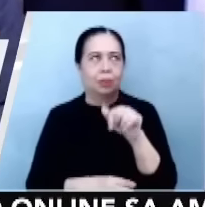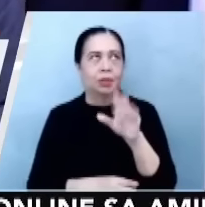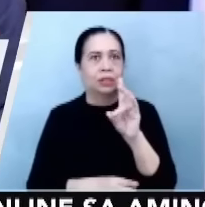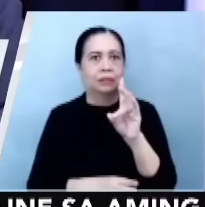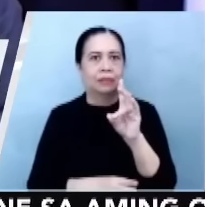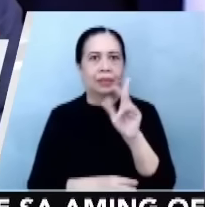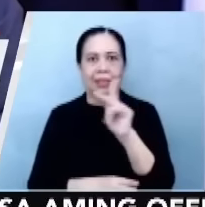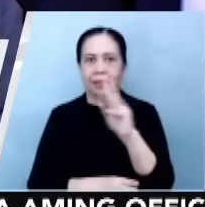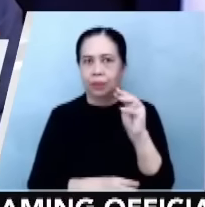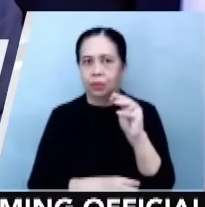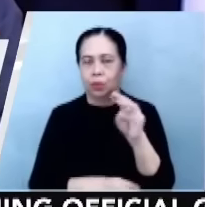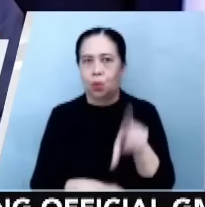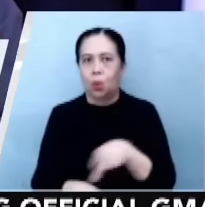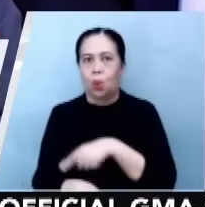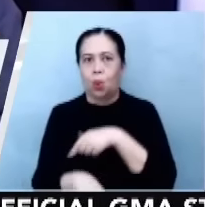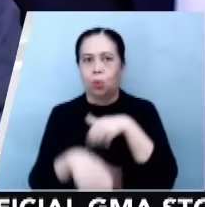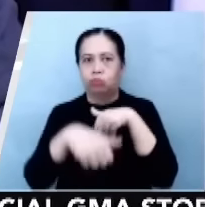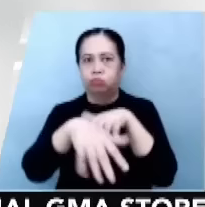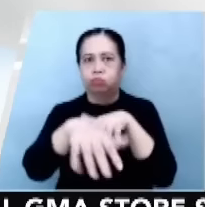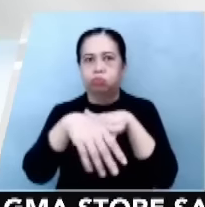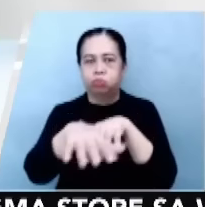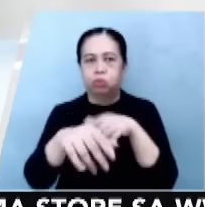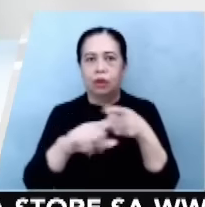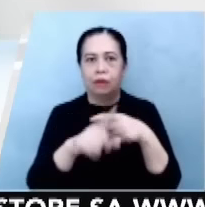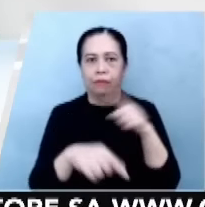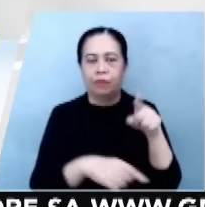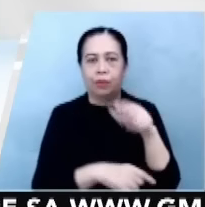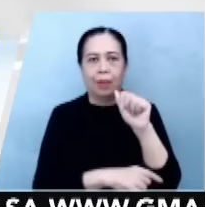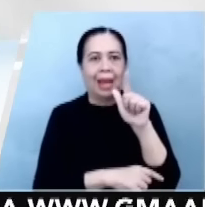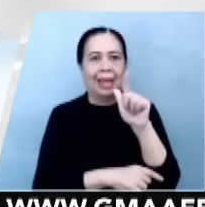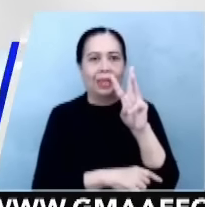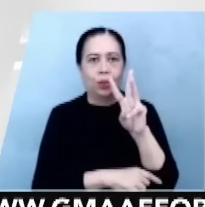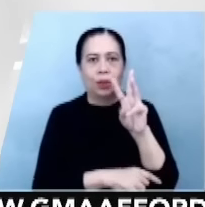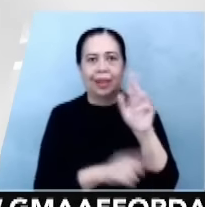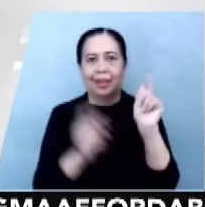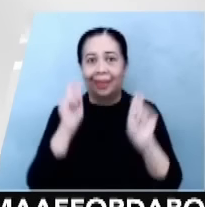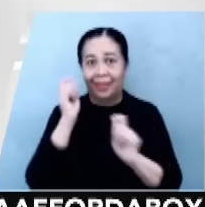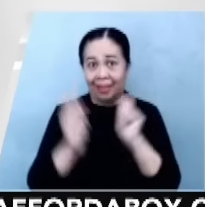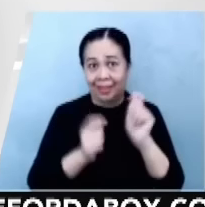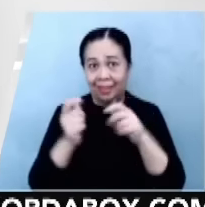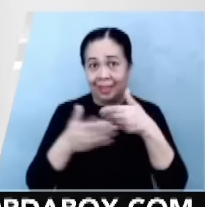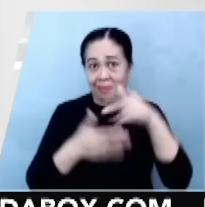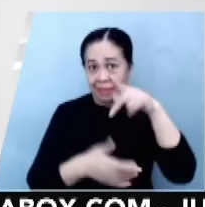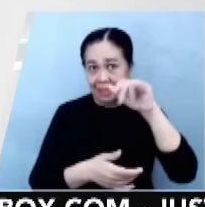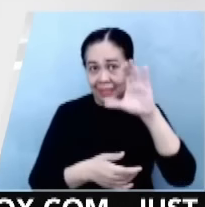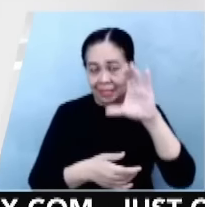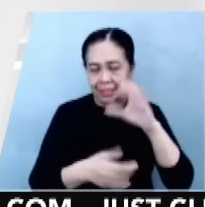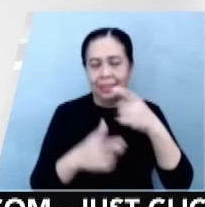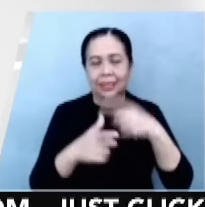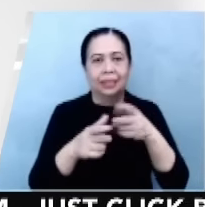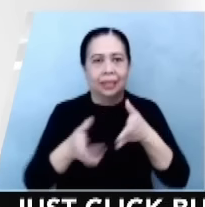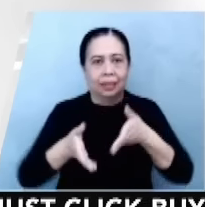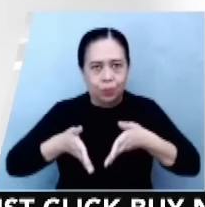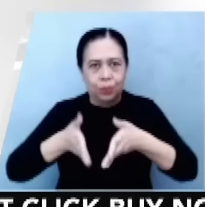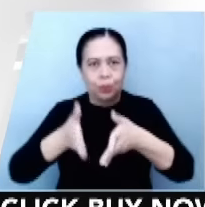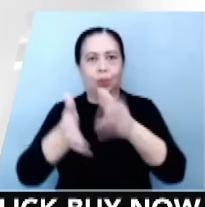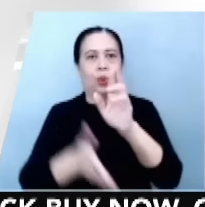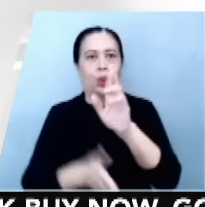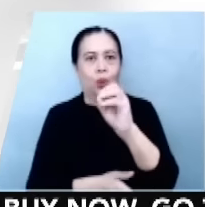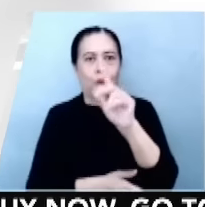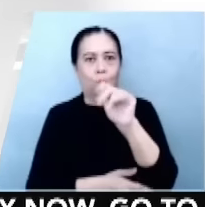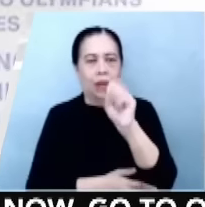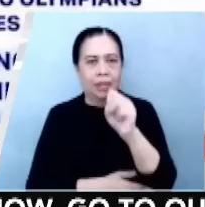parade that will start from Aliu Theater and then left turn to Rojas Boulevard and then right turn to